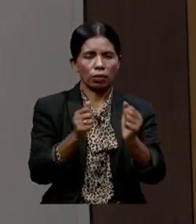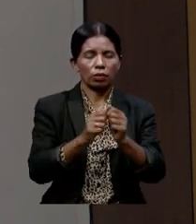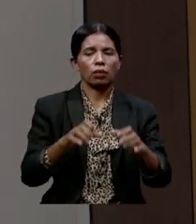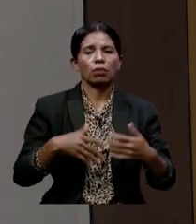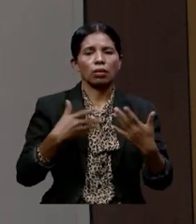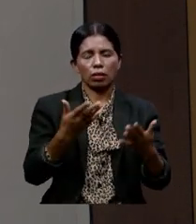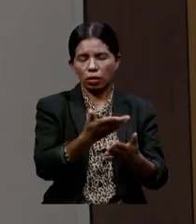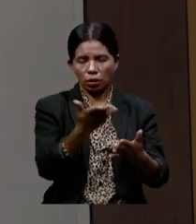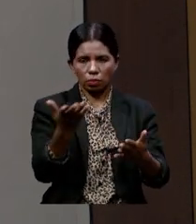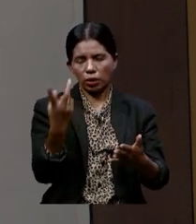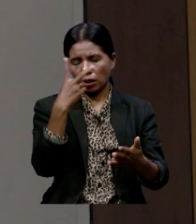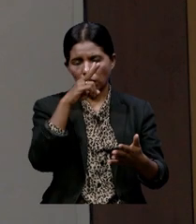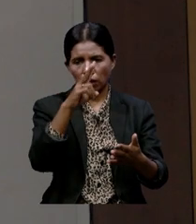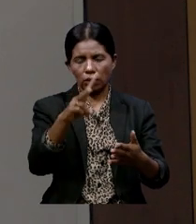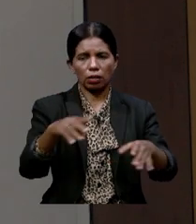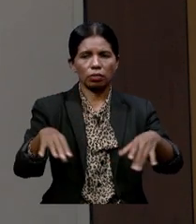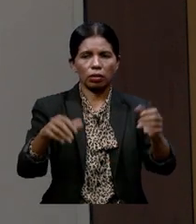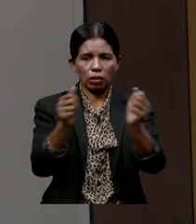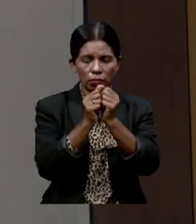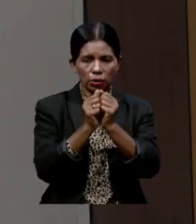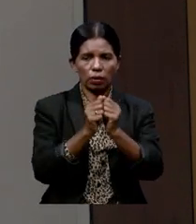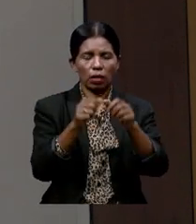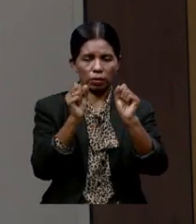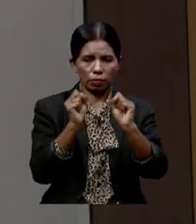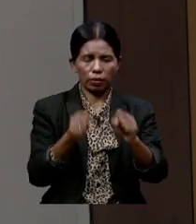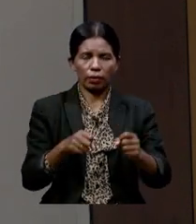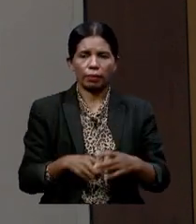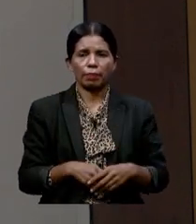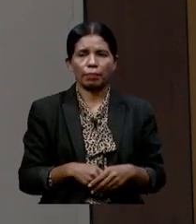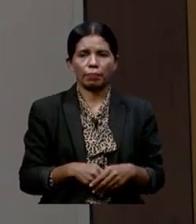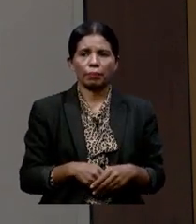insight ita bot sira nia kolaborasaun per hodi bele